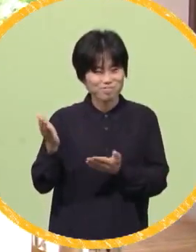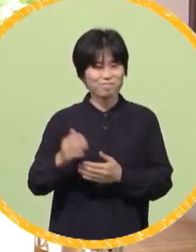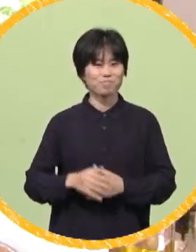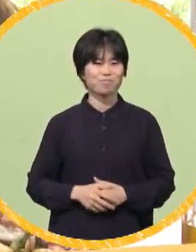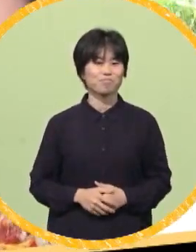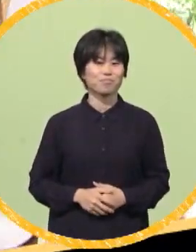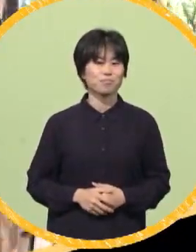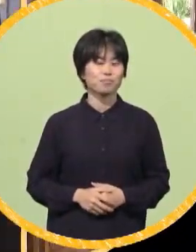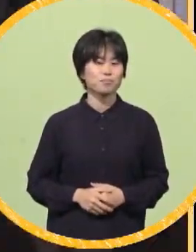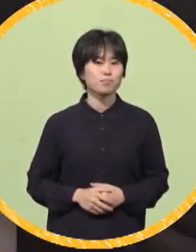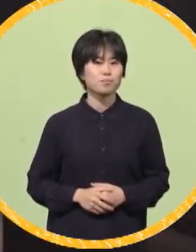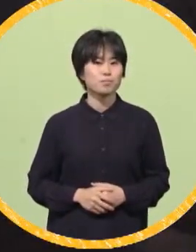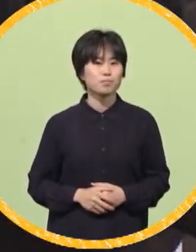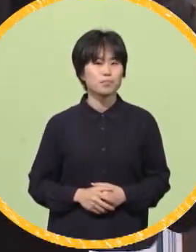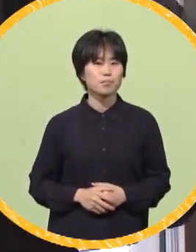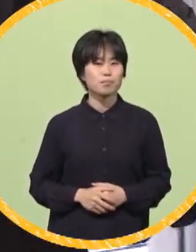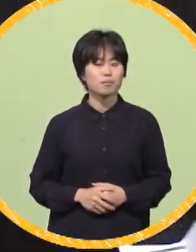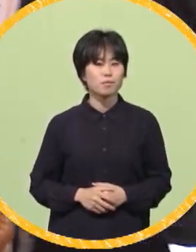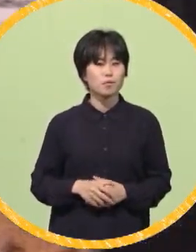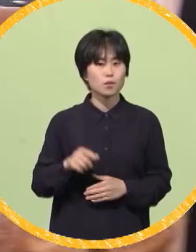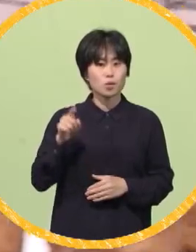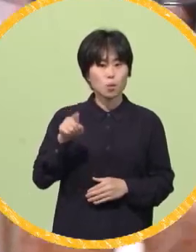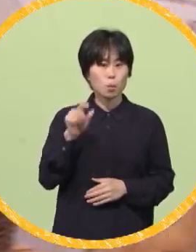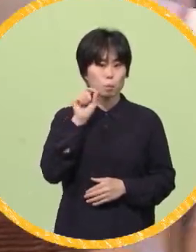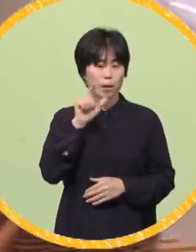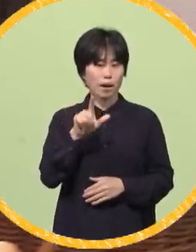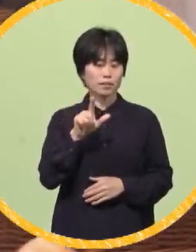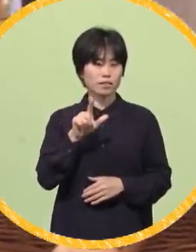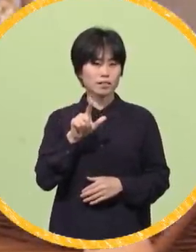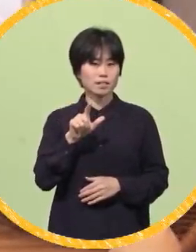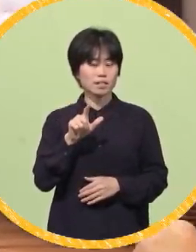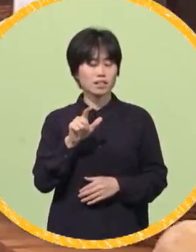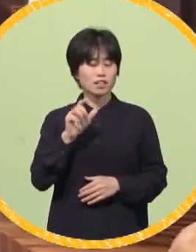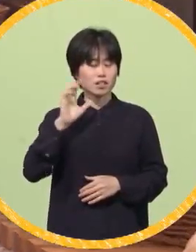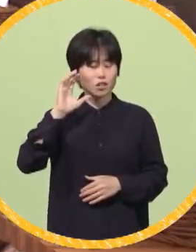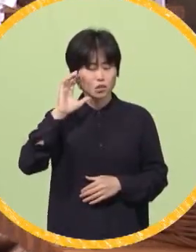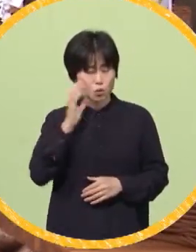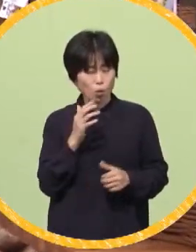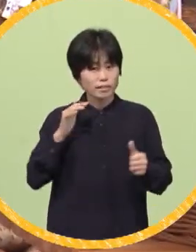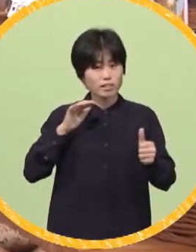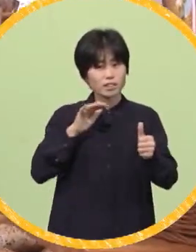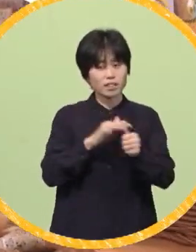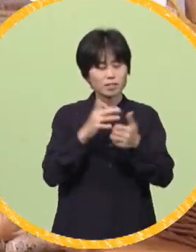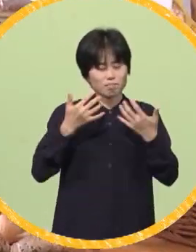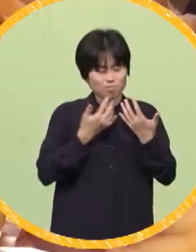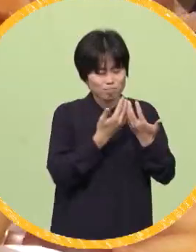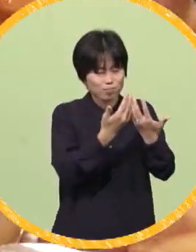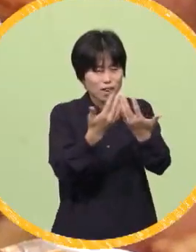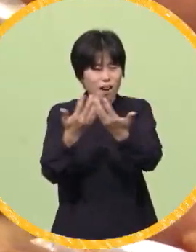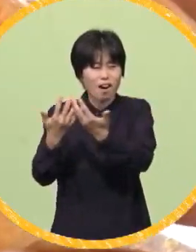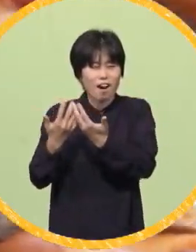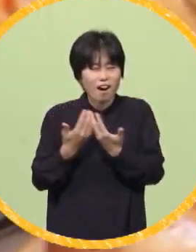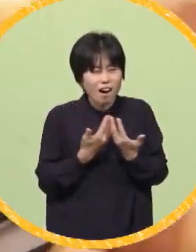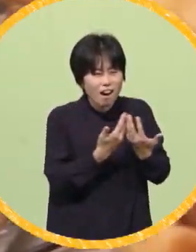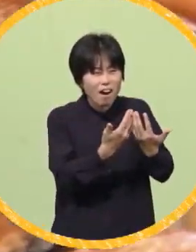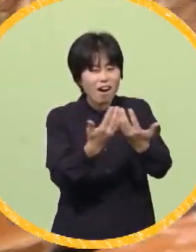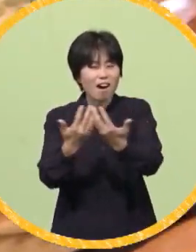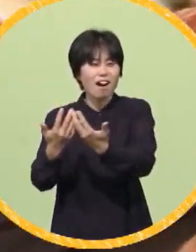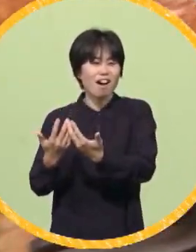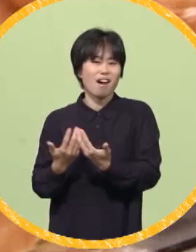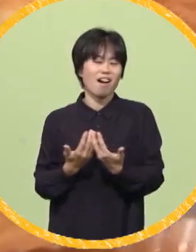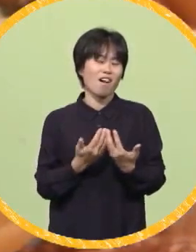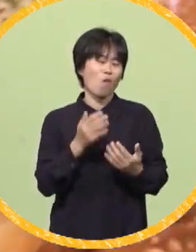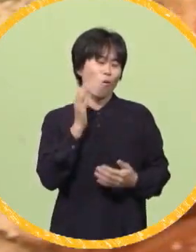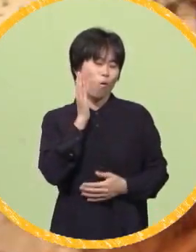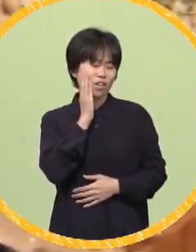。 で、このベーカリー、すんごい人気で、ずっとお客さんぎゅうぎゅうなんですよ。 いや、美味し